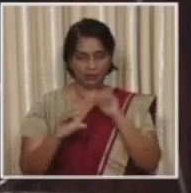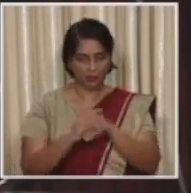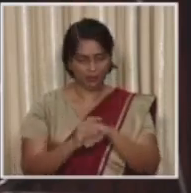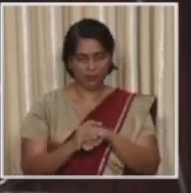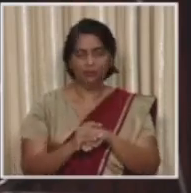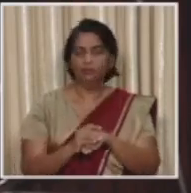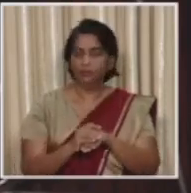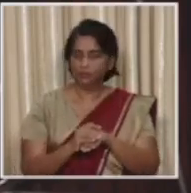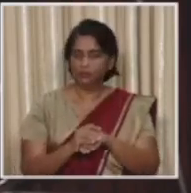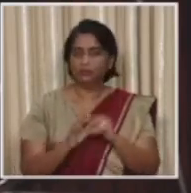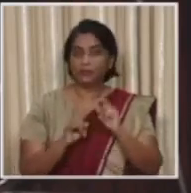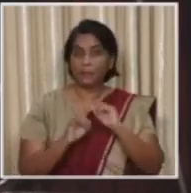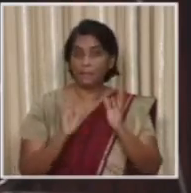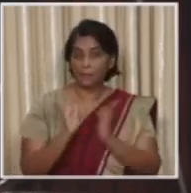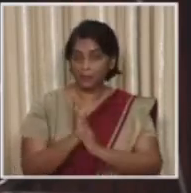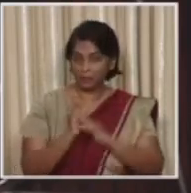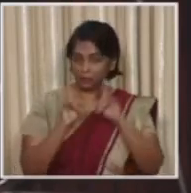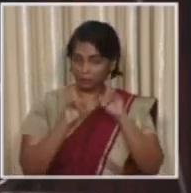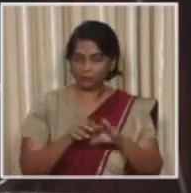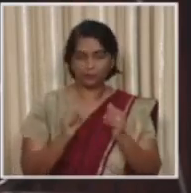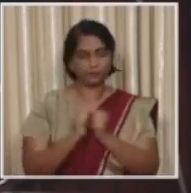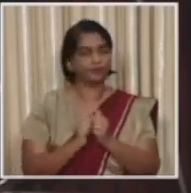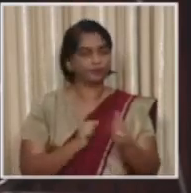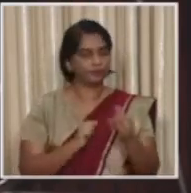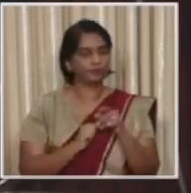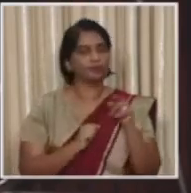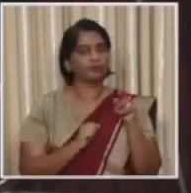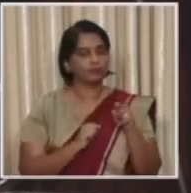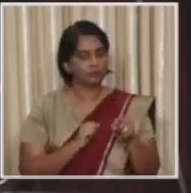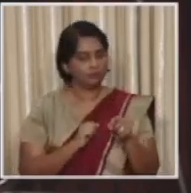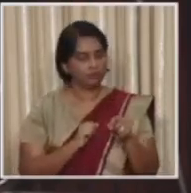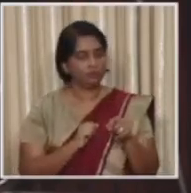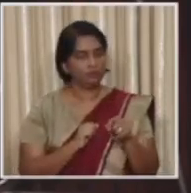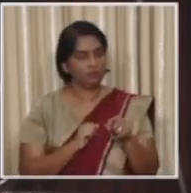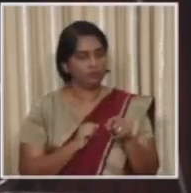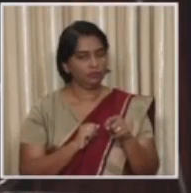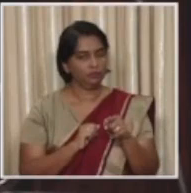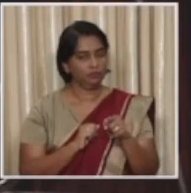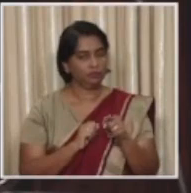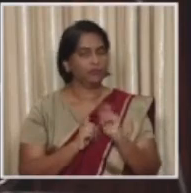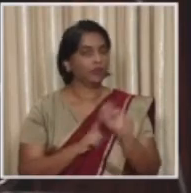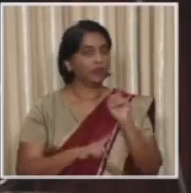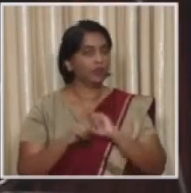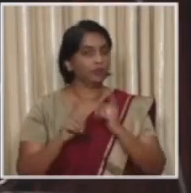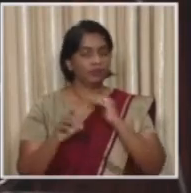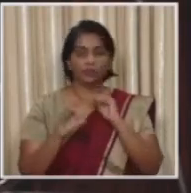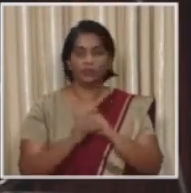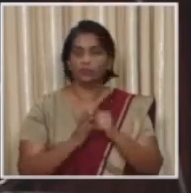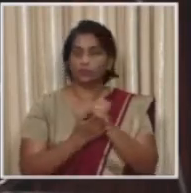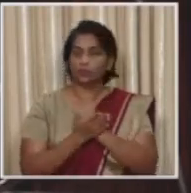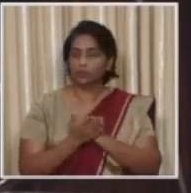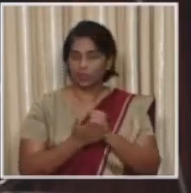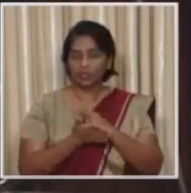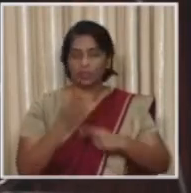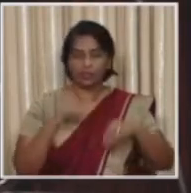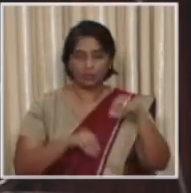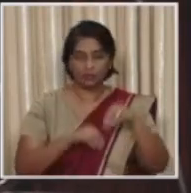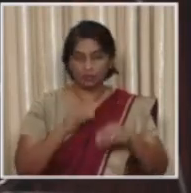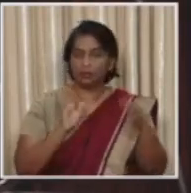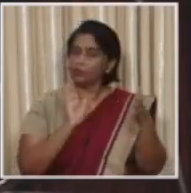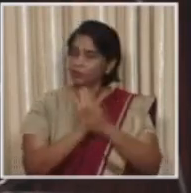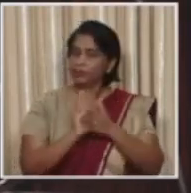කරද්දී අගමැතිතුමා හැටියට කටයුතු කරද්දී මේ පාර්ලිමේන්තු නියෝජනය කරන සියලුම දේශපාලන පක්ෂත්